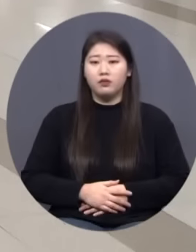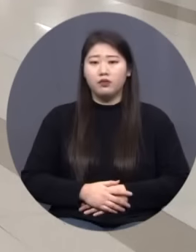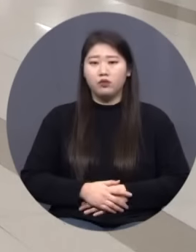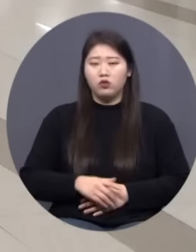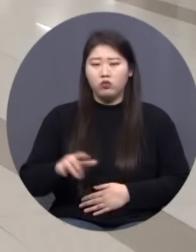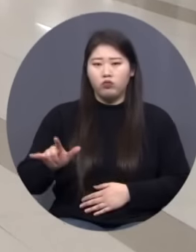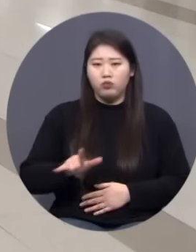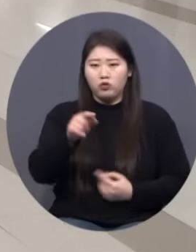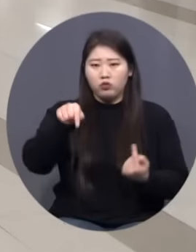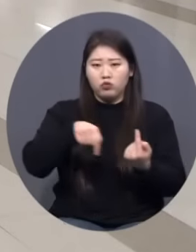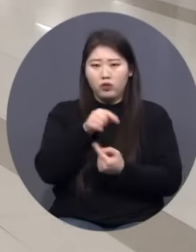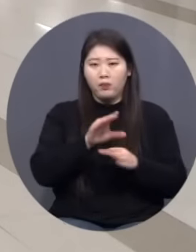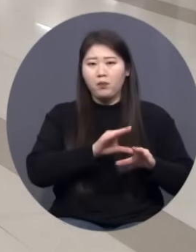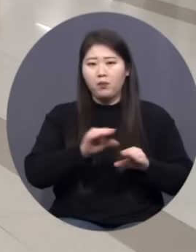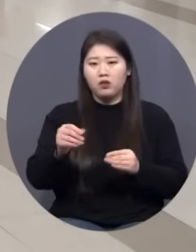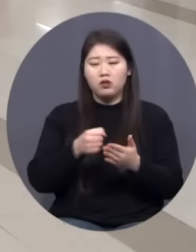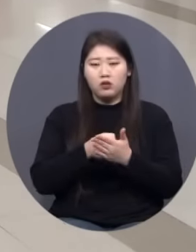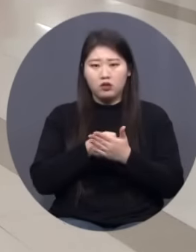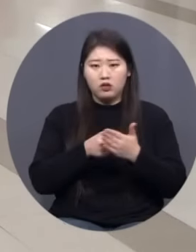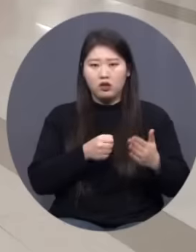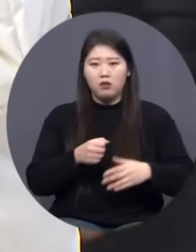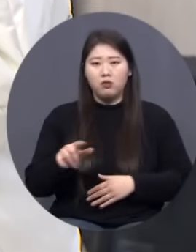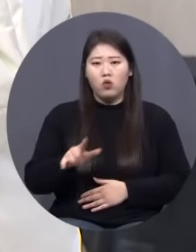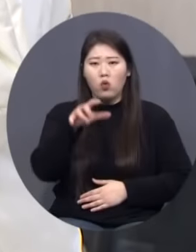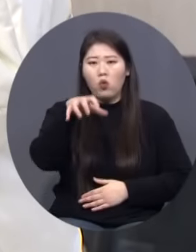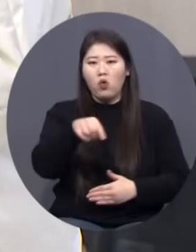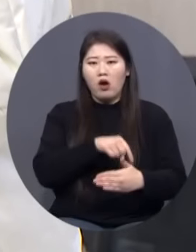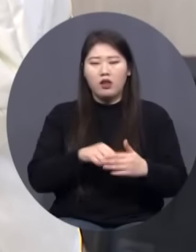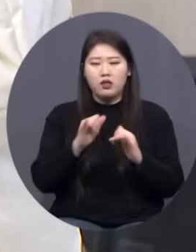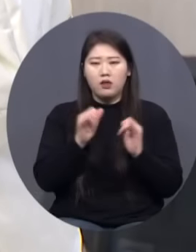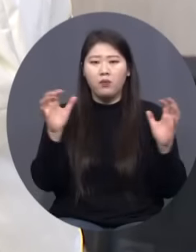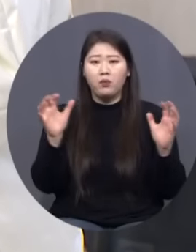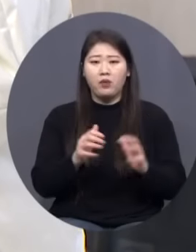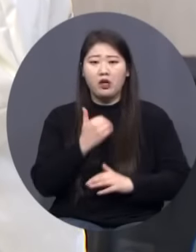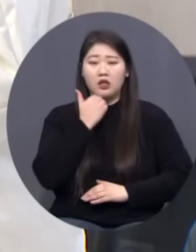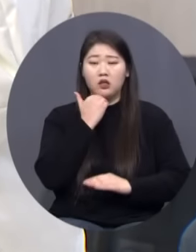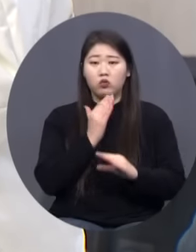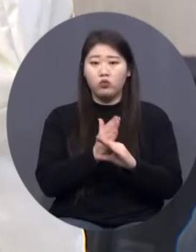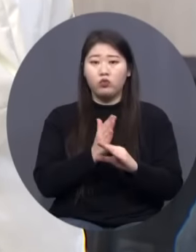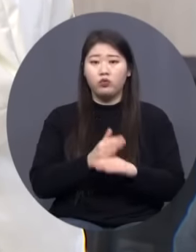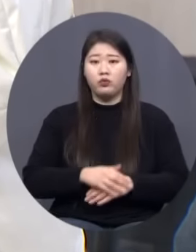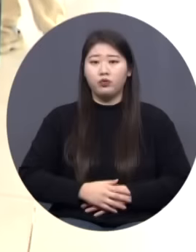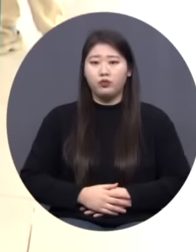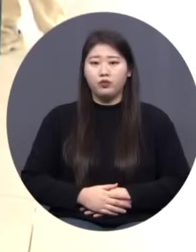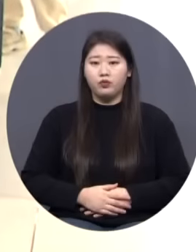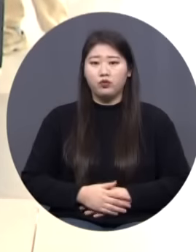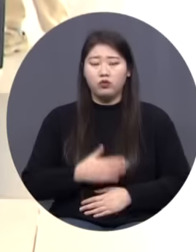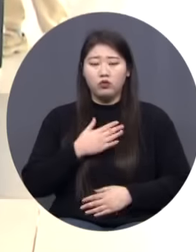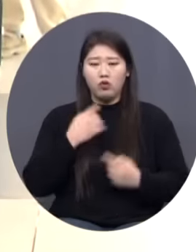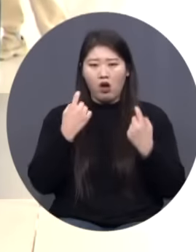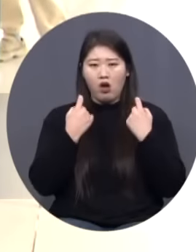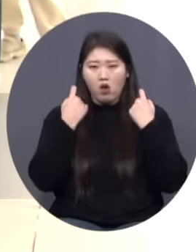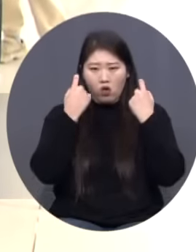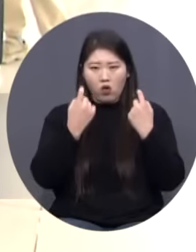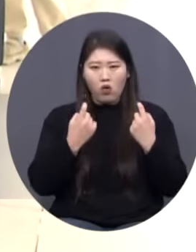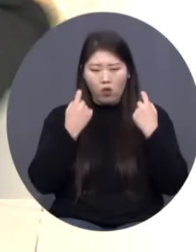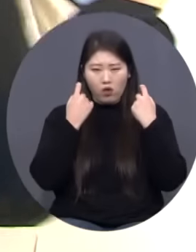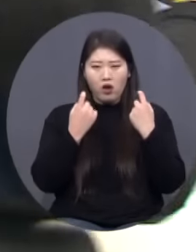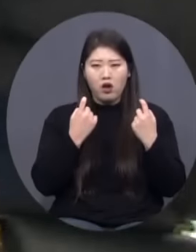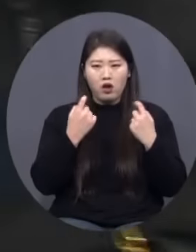운항이 중단되자 터미널에는 떠나지 못한 이용객들이 애를 태우며 기다립니다. 여행 스케줄이 다